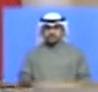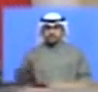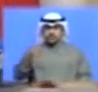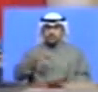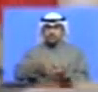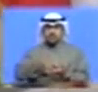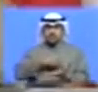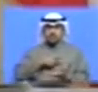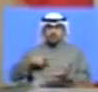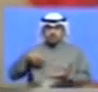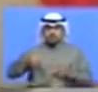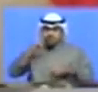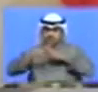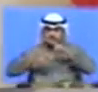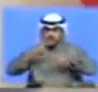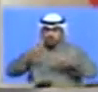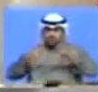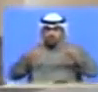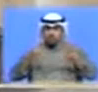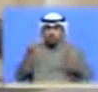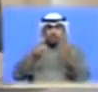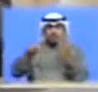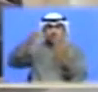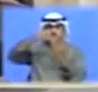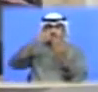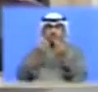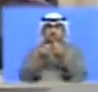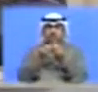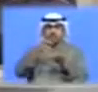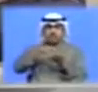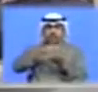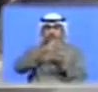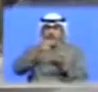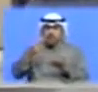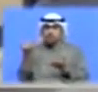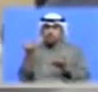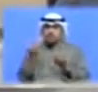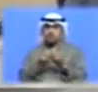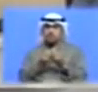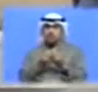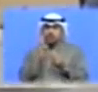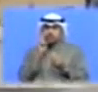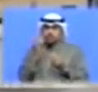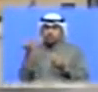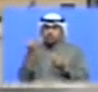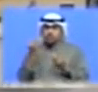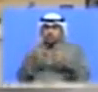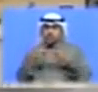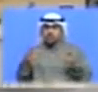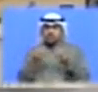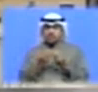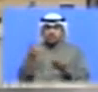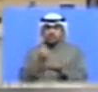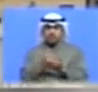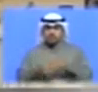مجلس الوزراء يبحث في اجتماعه الأسبوعي تعزيز علاقات الكويت مع عدد من الدول الشقيقة والصديقة على ضوء جولة النائب الأول